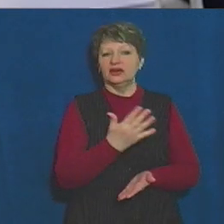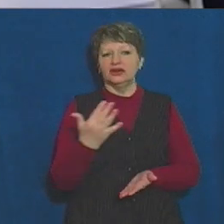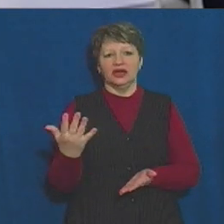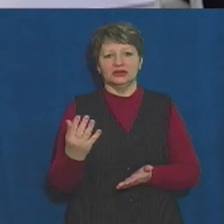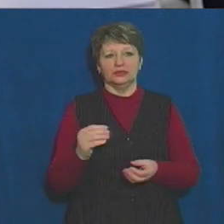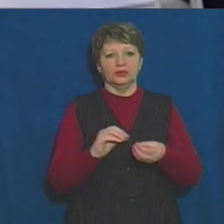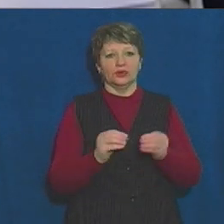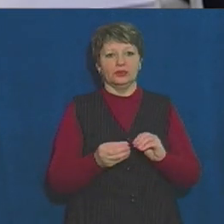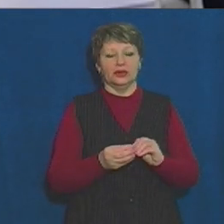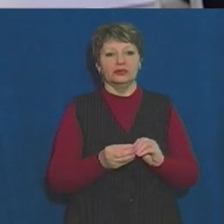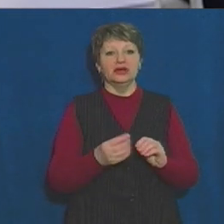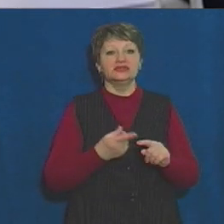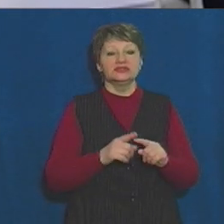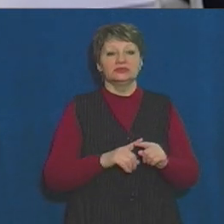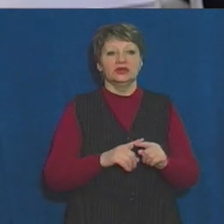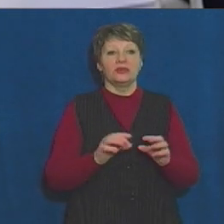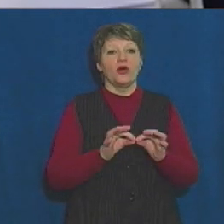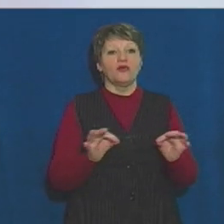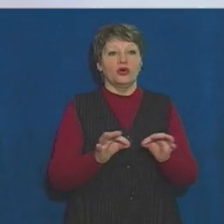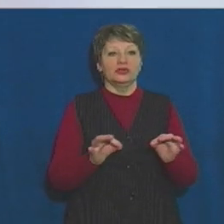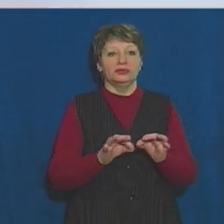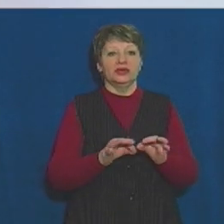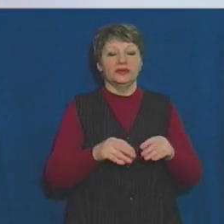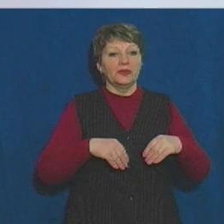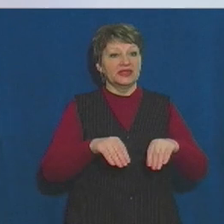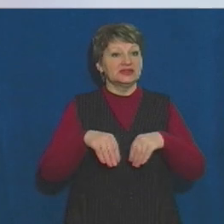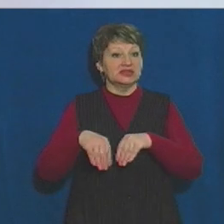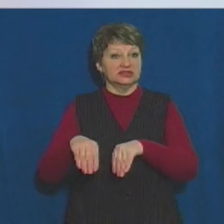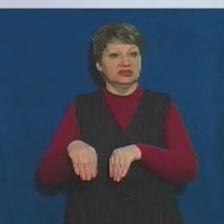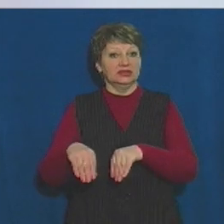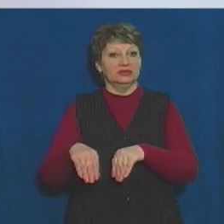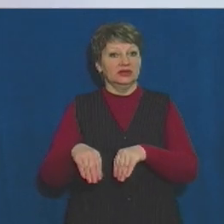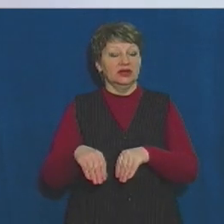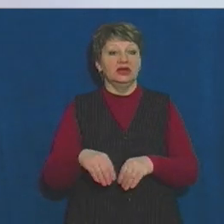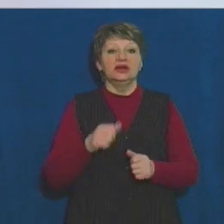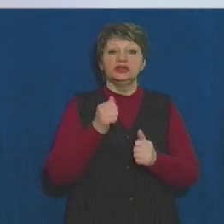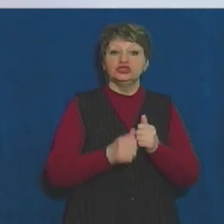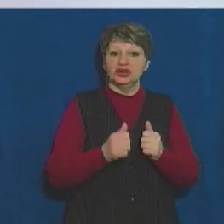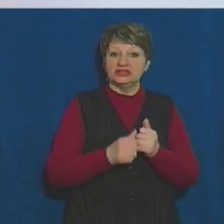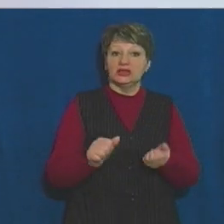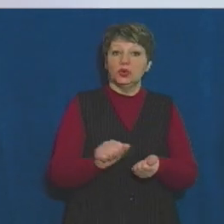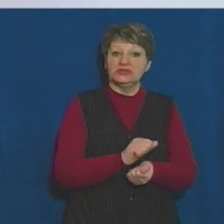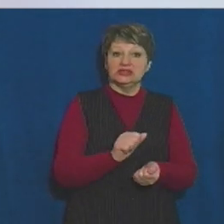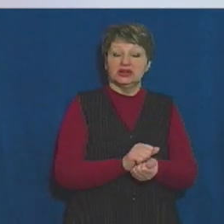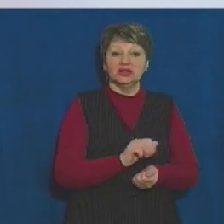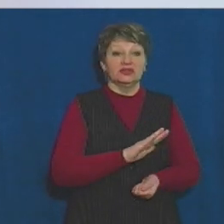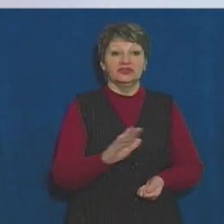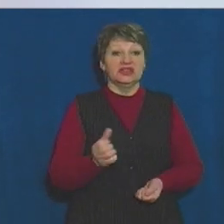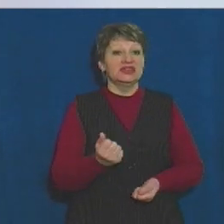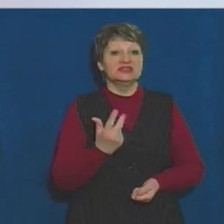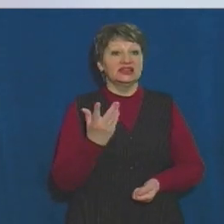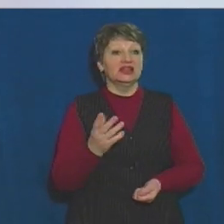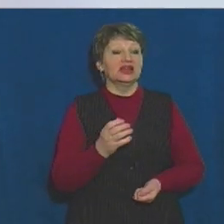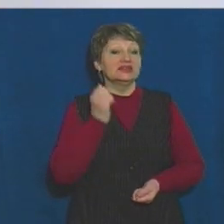із хвойними насадженнями, зокрема, із сосновими. Вони часто всихають не скільки від